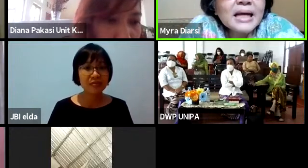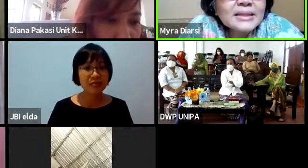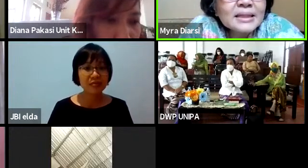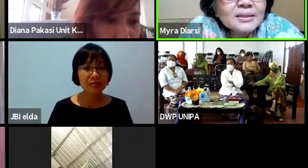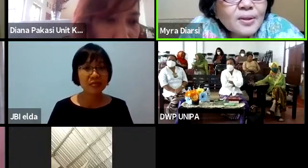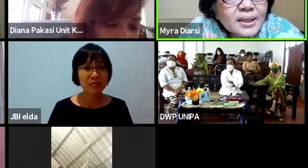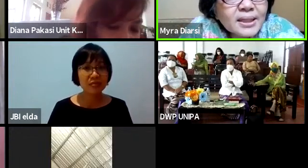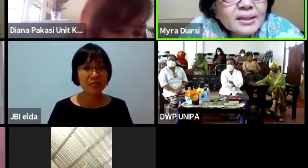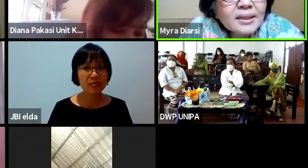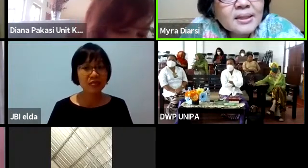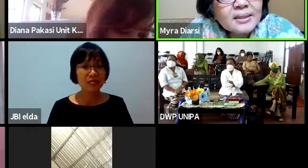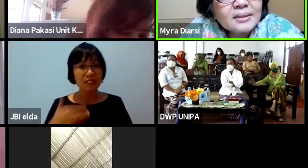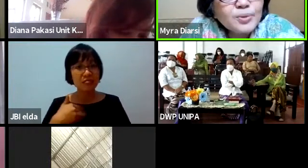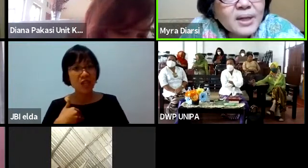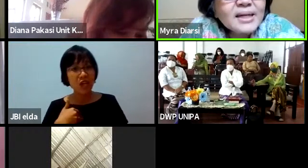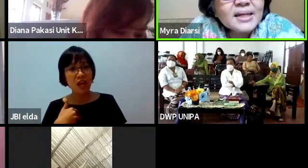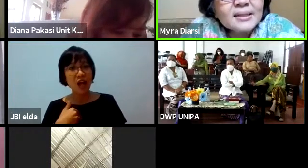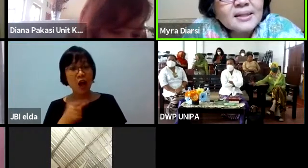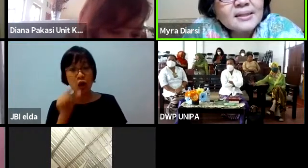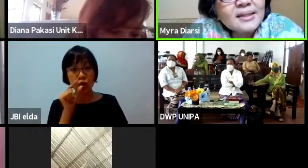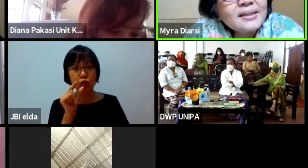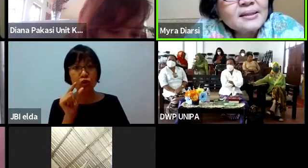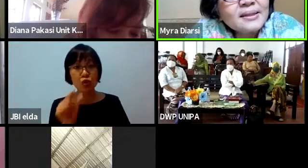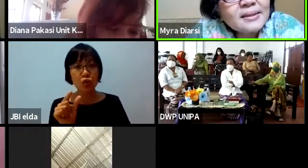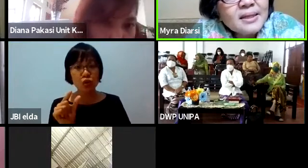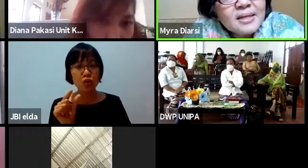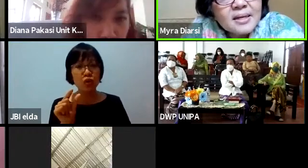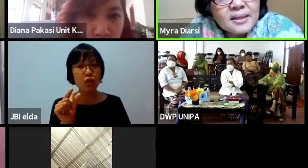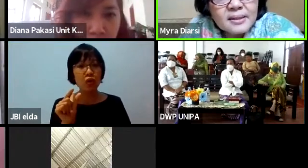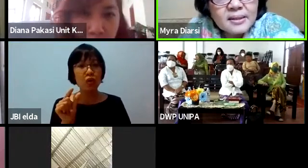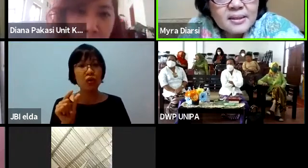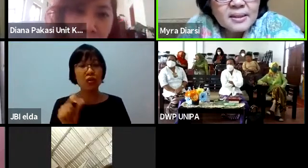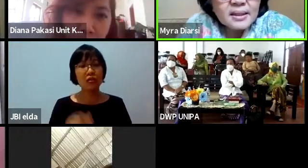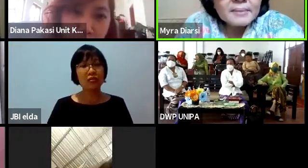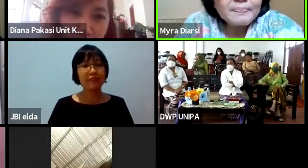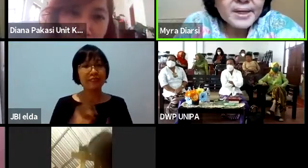usul yang sangat konkret juga dari kata-kata Intan,